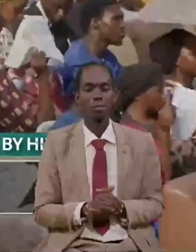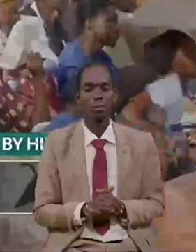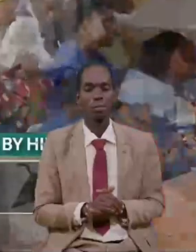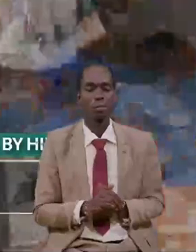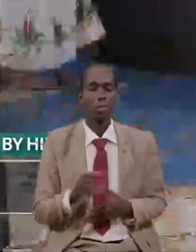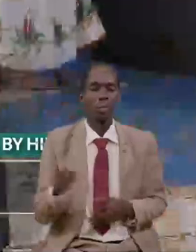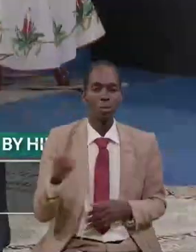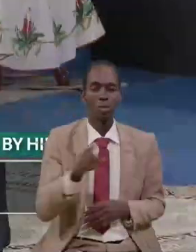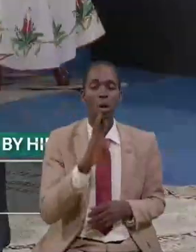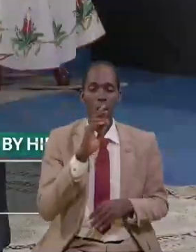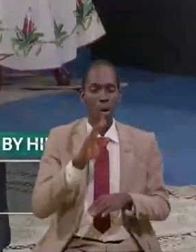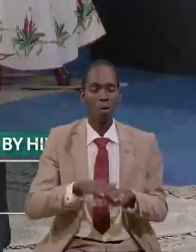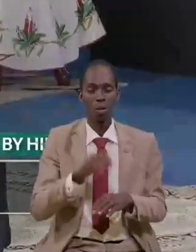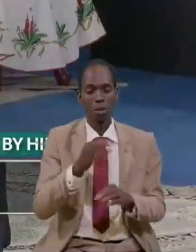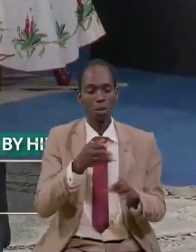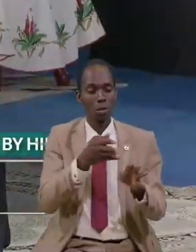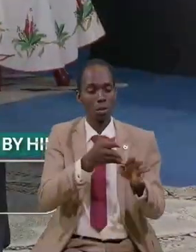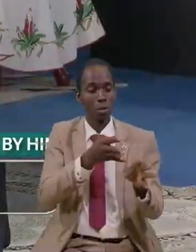Tu es dans une queue.